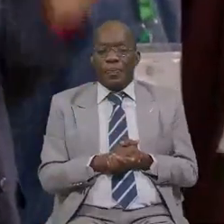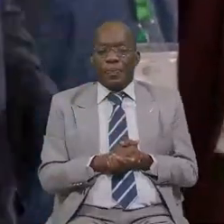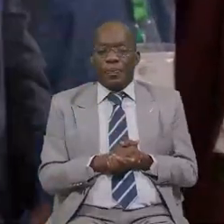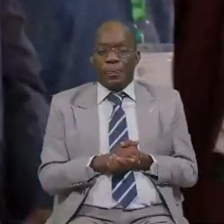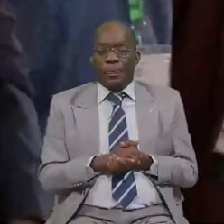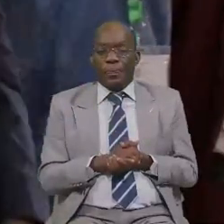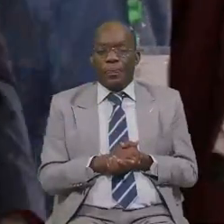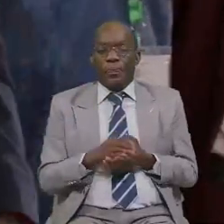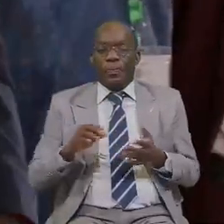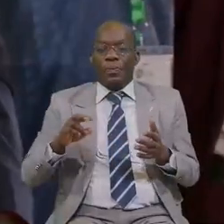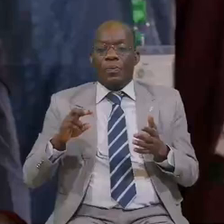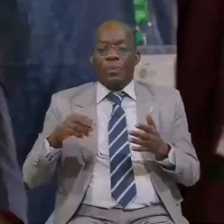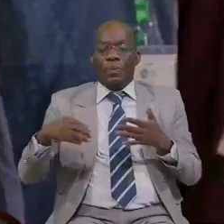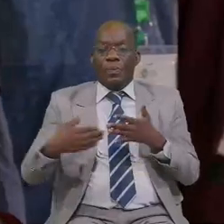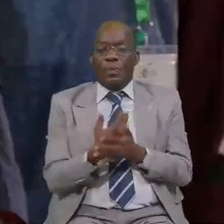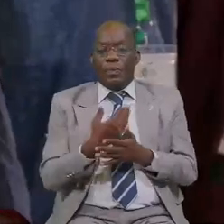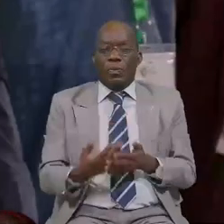Une nouvelle poursuite.